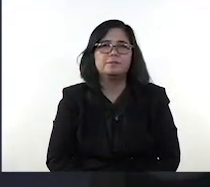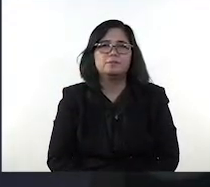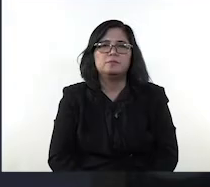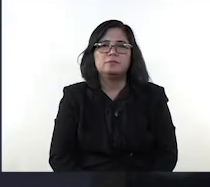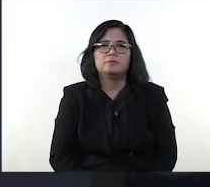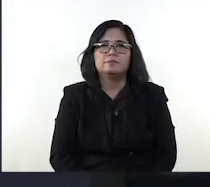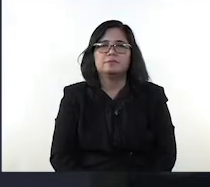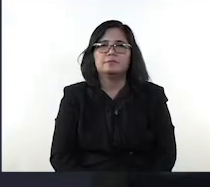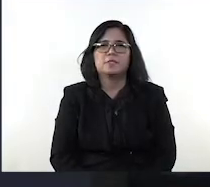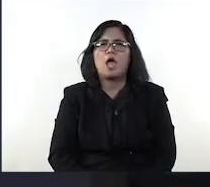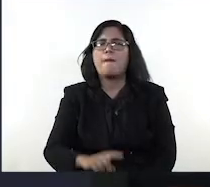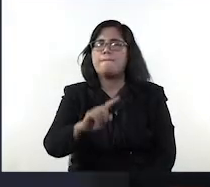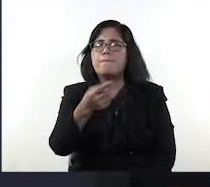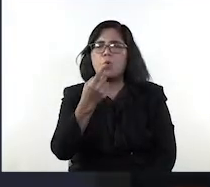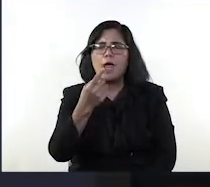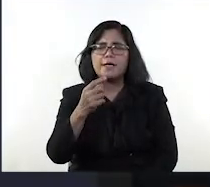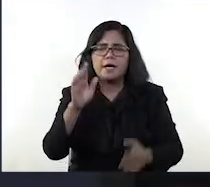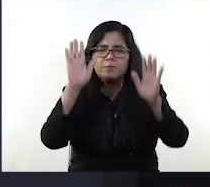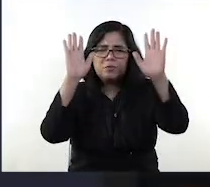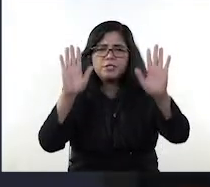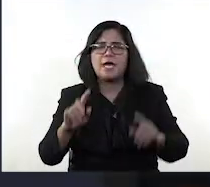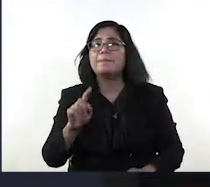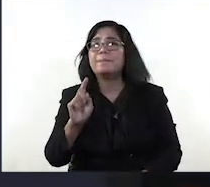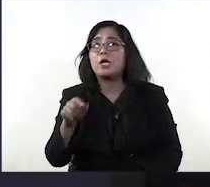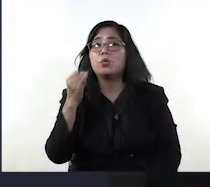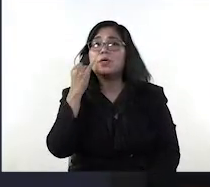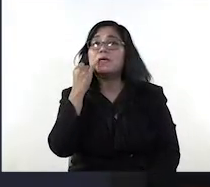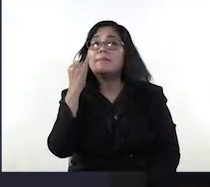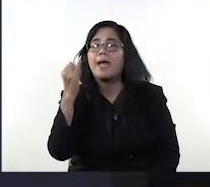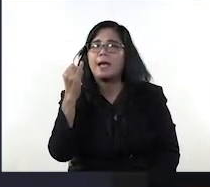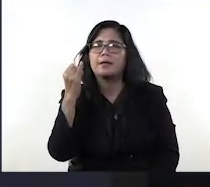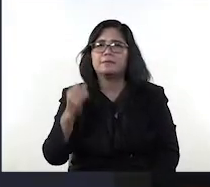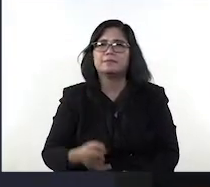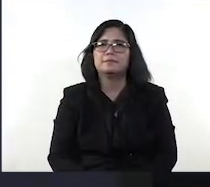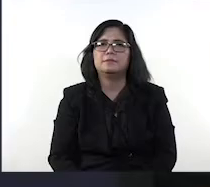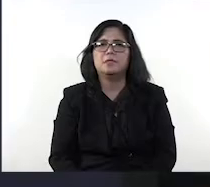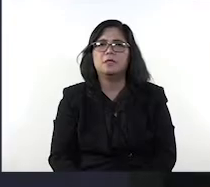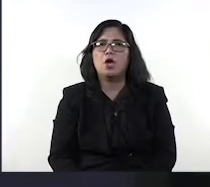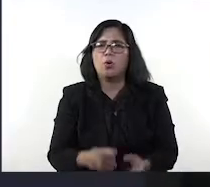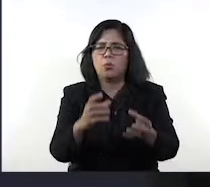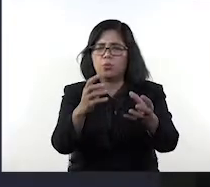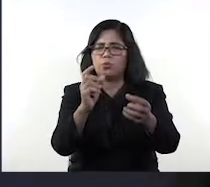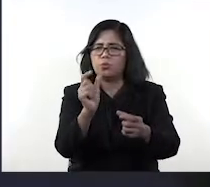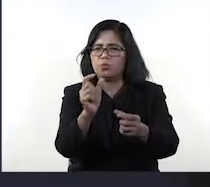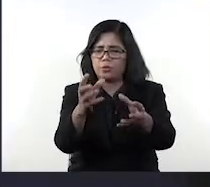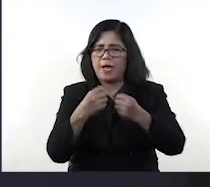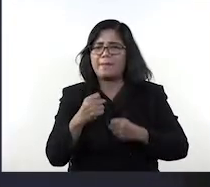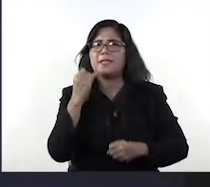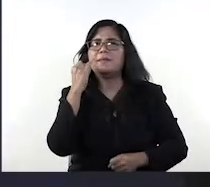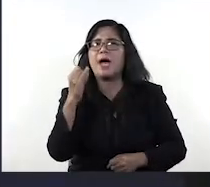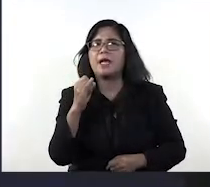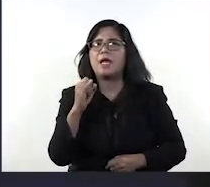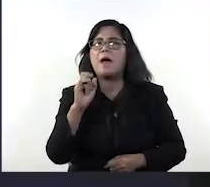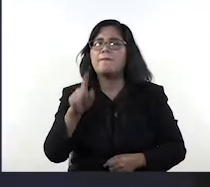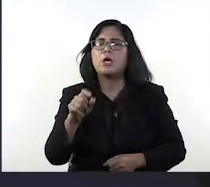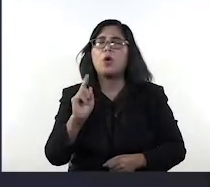di mulai dari sebuah mukjizat perlu ada iman Hai nugget dapat Iman perlu ada semangat atau spirit